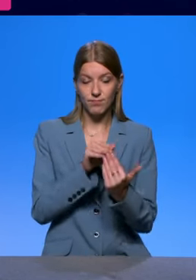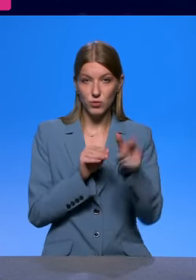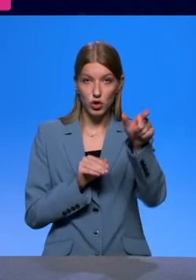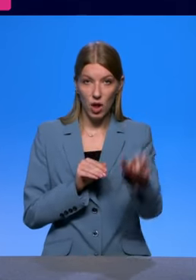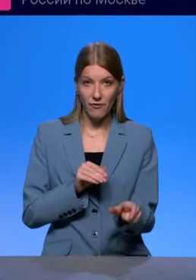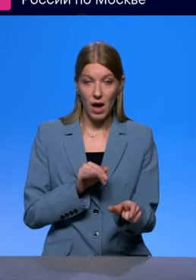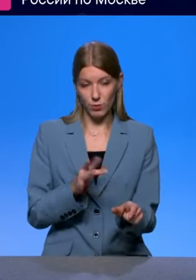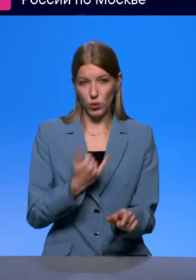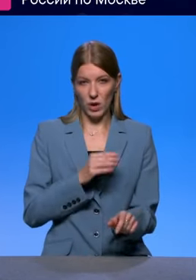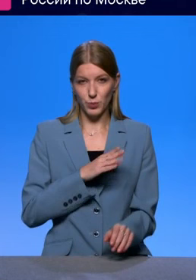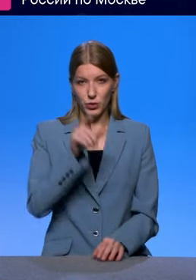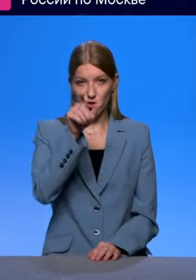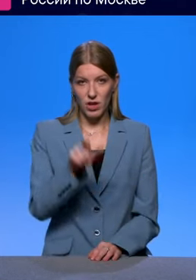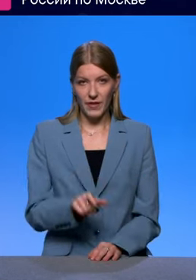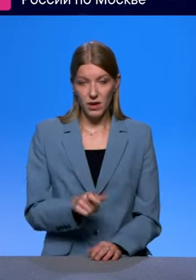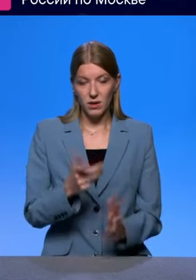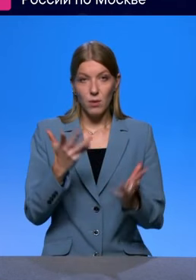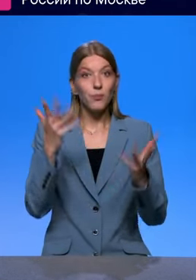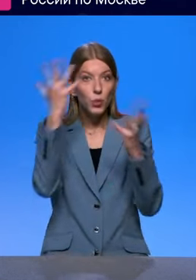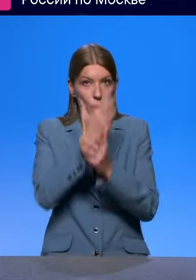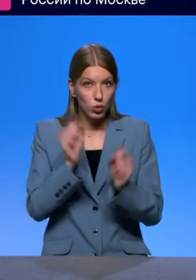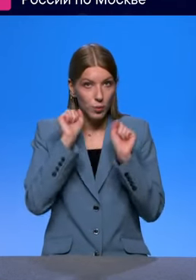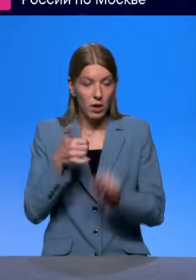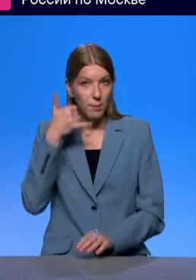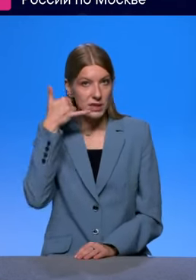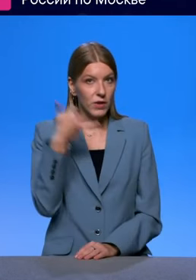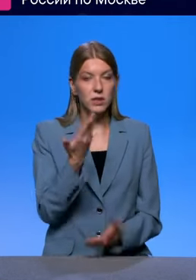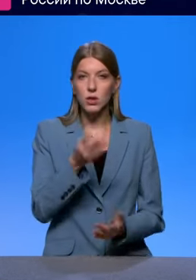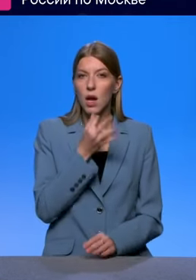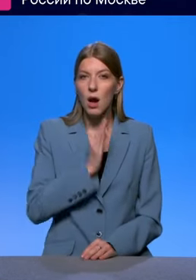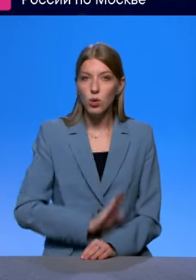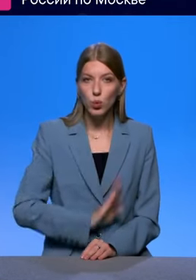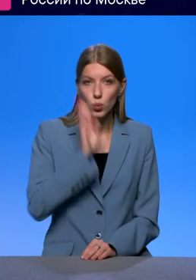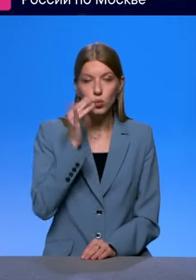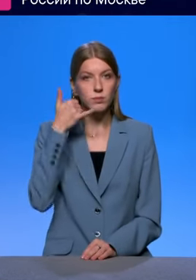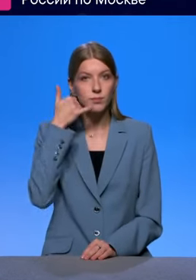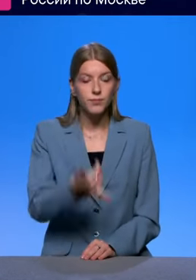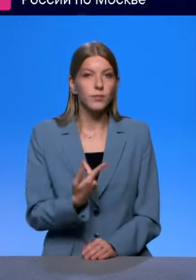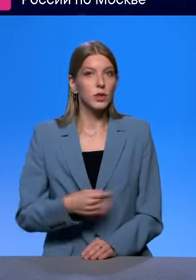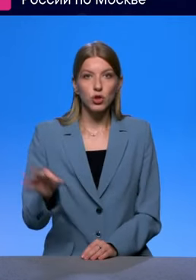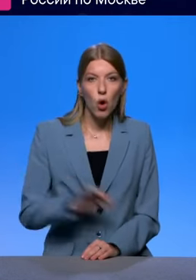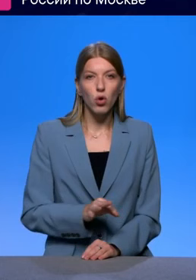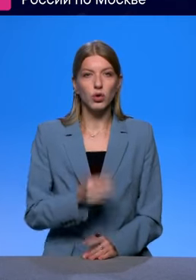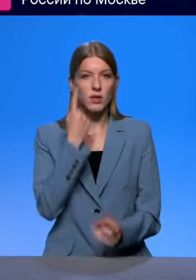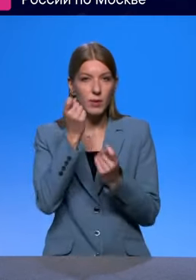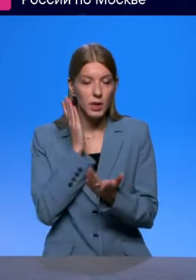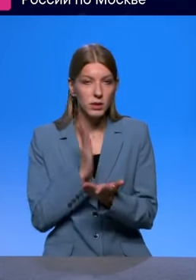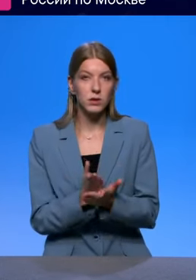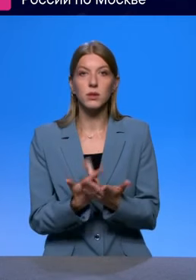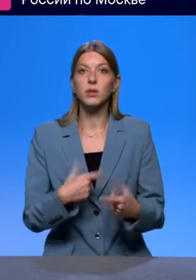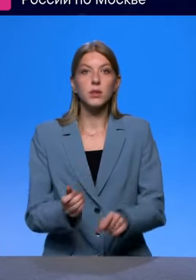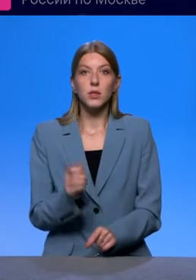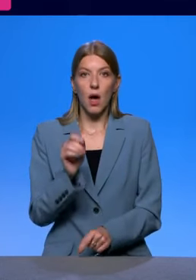потерпевшие, ну, заявители, среди ночи там могли позвонить там рано утром. Вот так и так у нас срочно есть информация, где находится наш